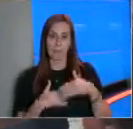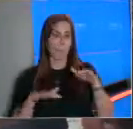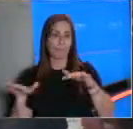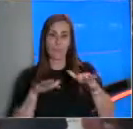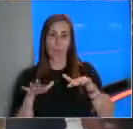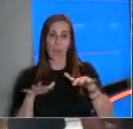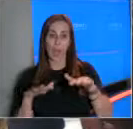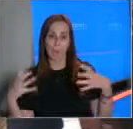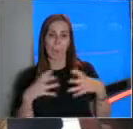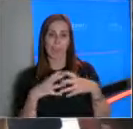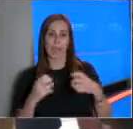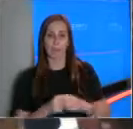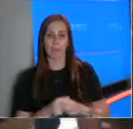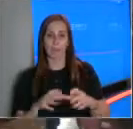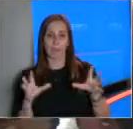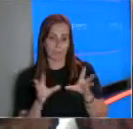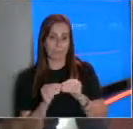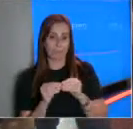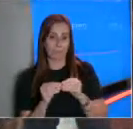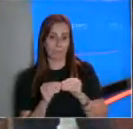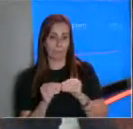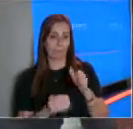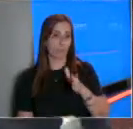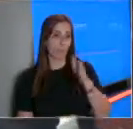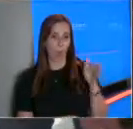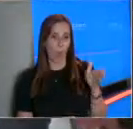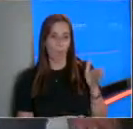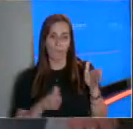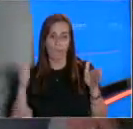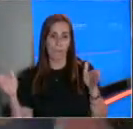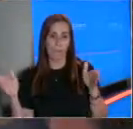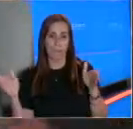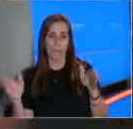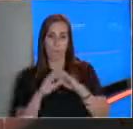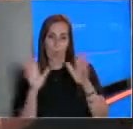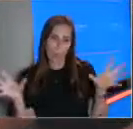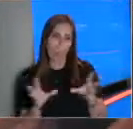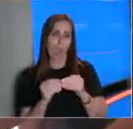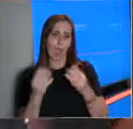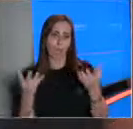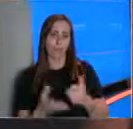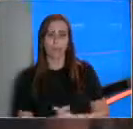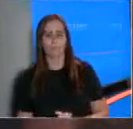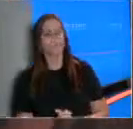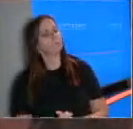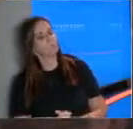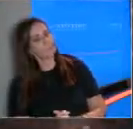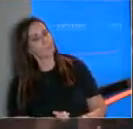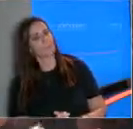ממשלה מאוחדת, עם השמאלנים ועם הימינים והכל ביחד.